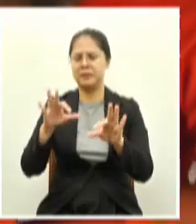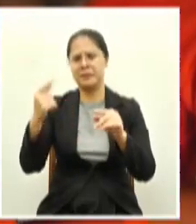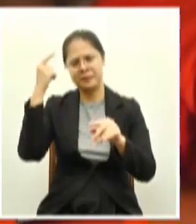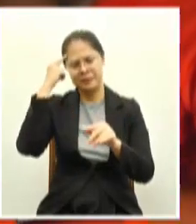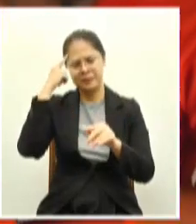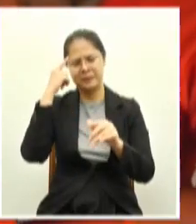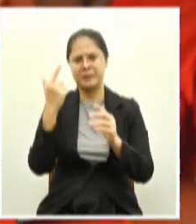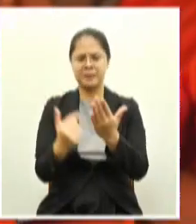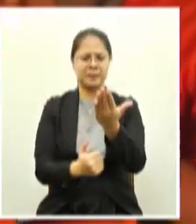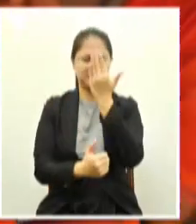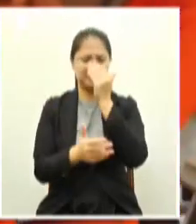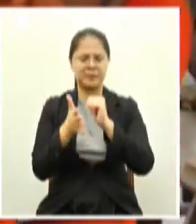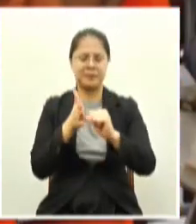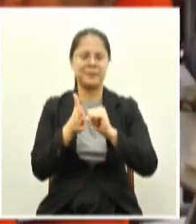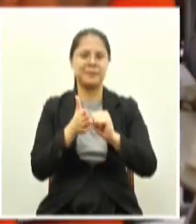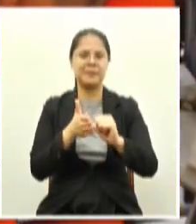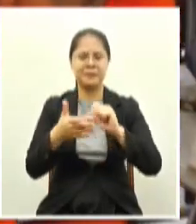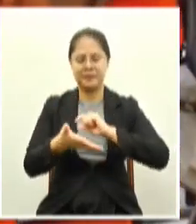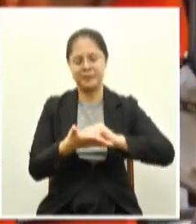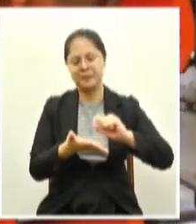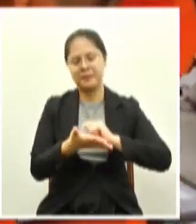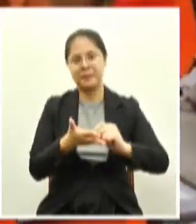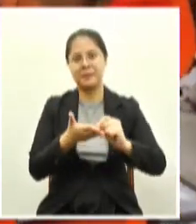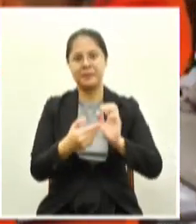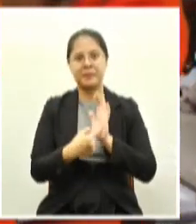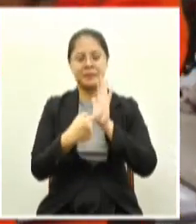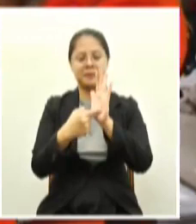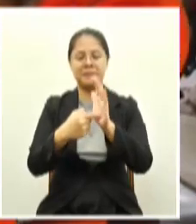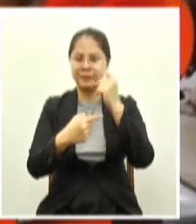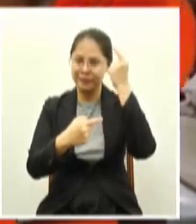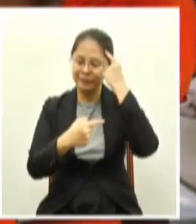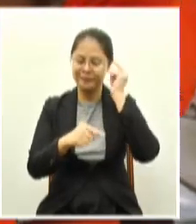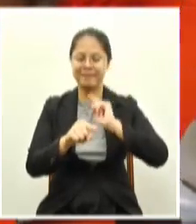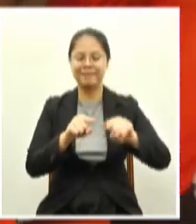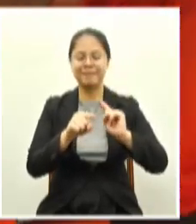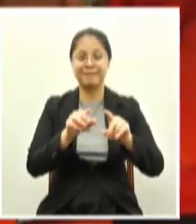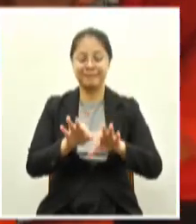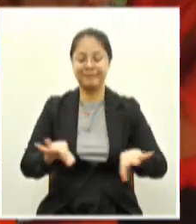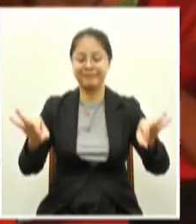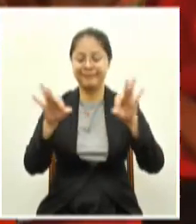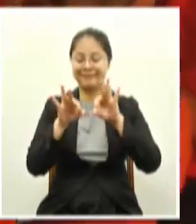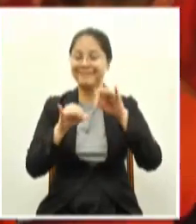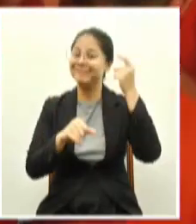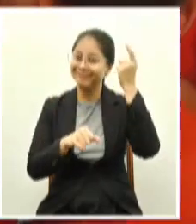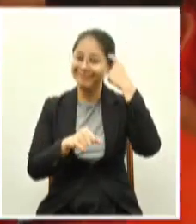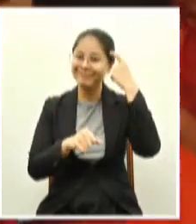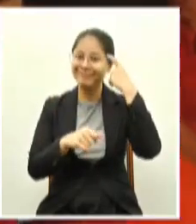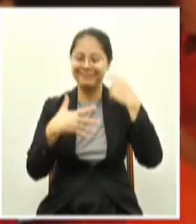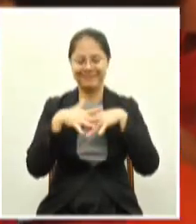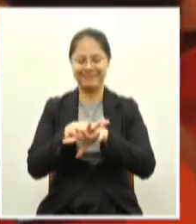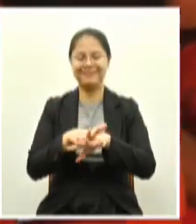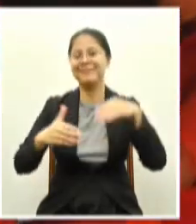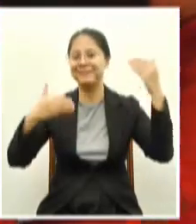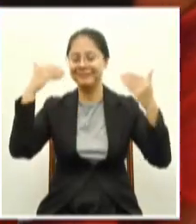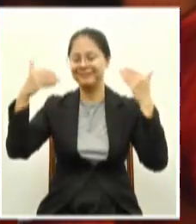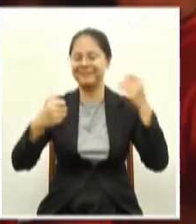แก้ปัญหาได้วาดได้เขียนได้แสดงออกและที่สำคัญได้คิดและมีส่วนร่วมกับกิจกรรม